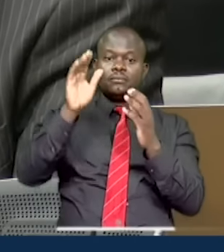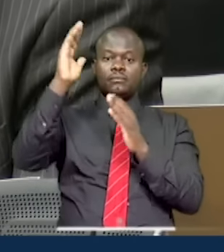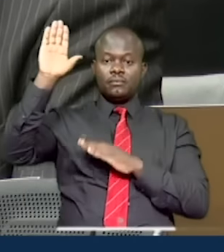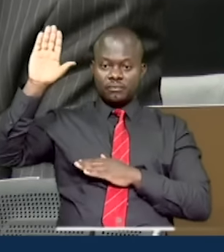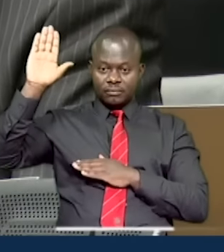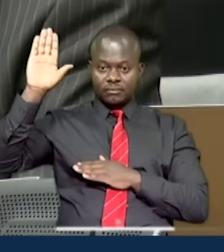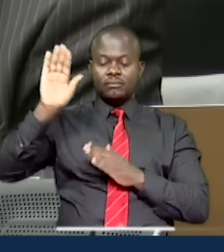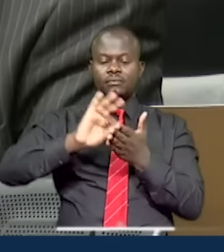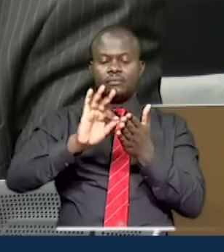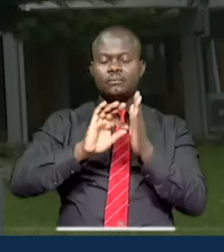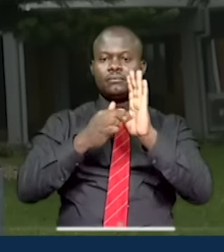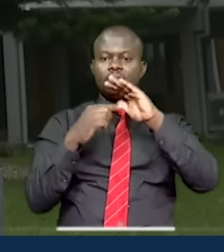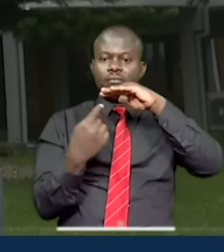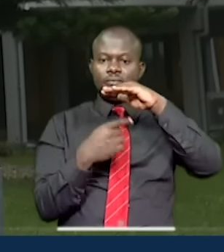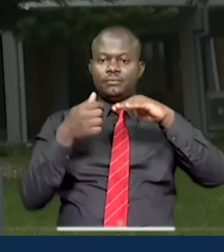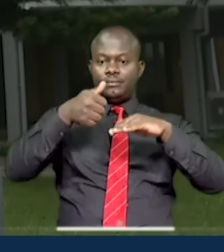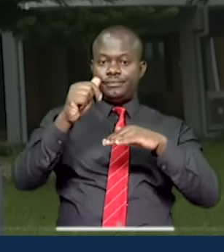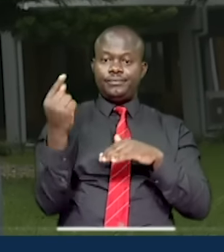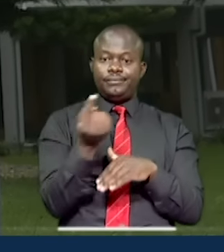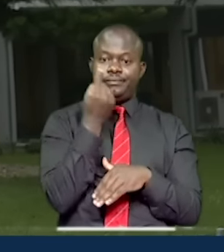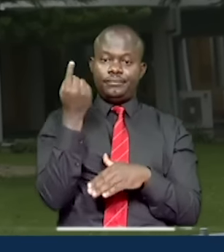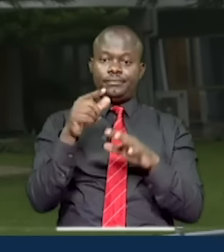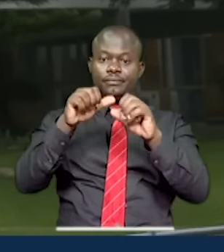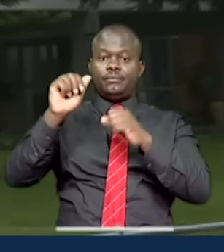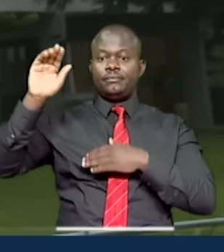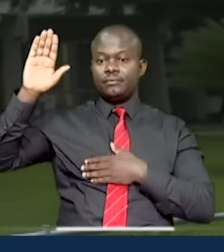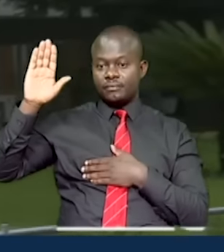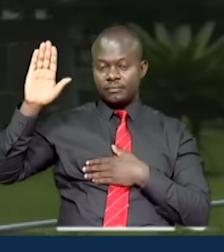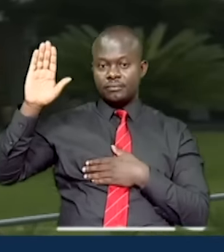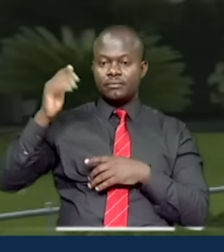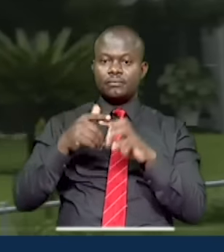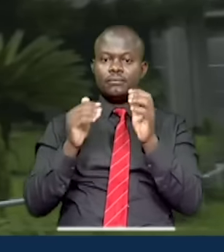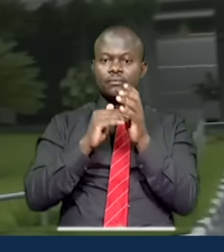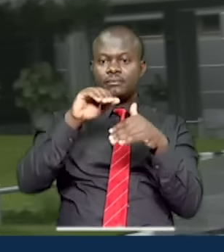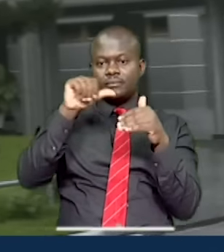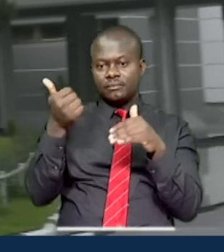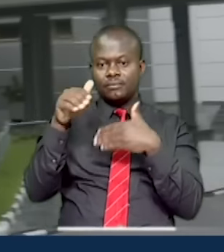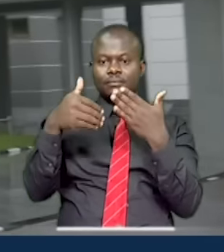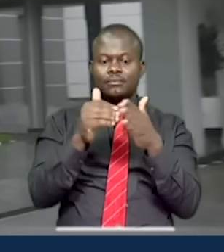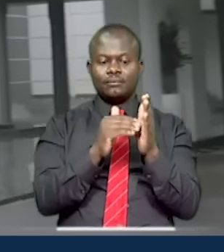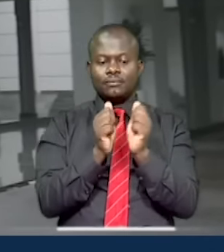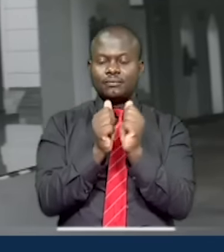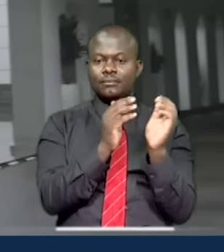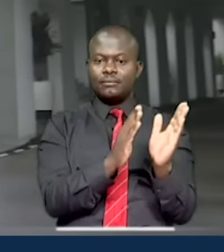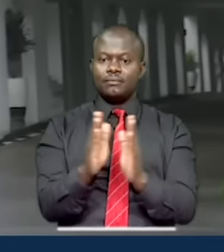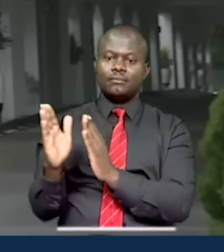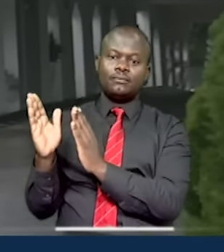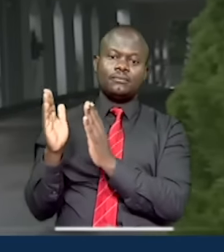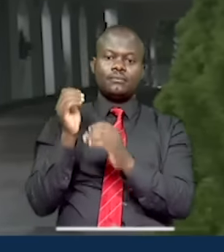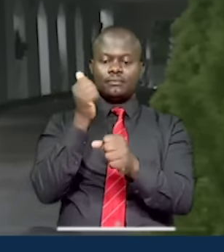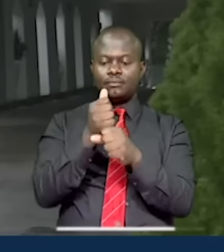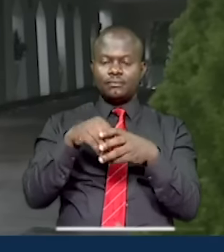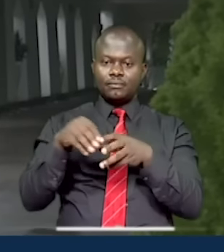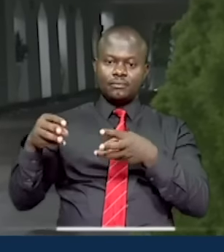y'amategeko umwanditsi urangamimerere ariwe gusuzajya afata ku ibendera. Mu bindi uyu mushinga w'itegeko uteganya harimo kwiragera izajya rikorwa mu